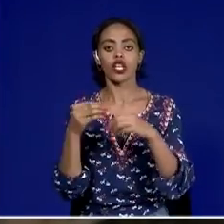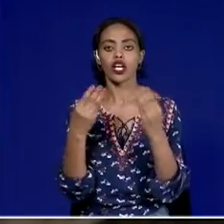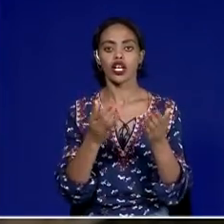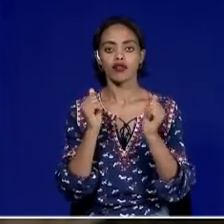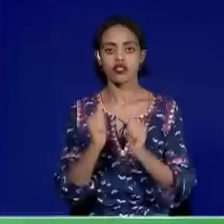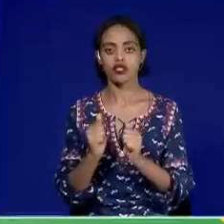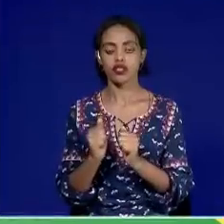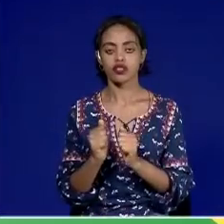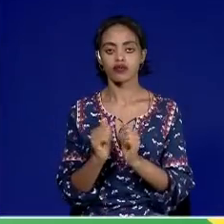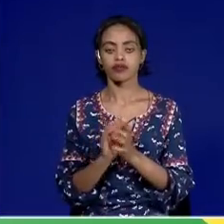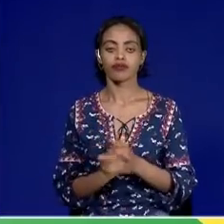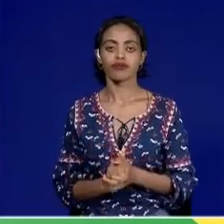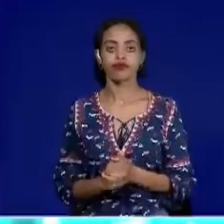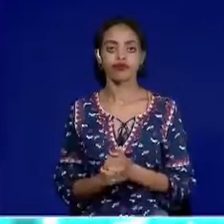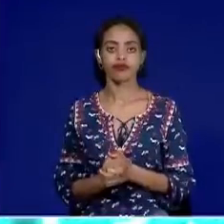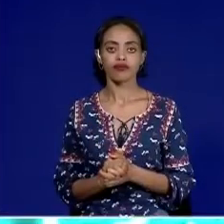እዮም ወጣት